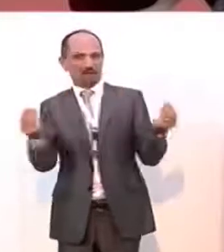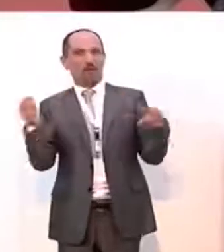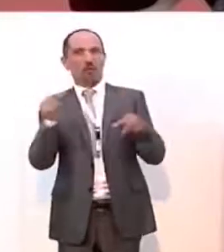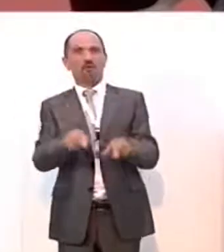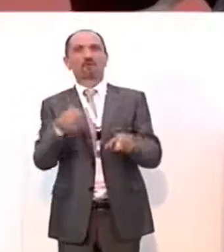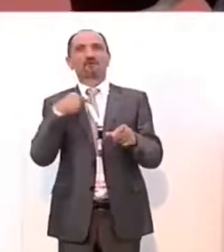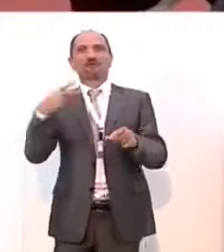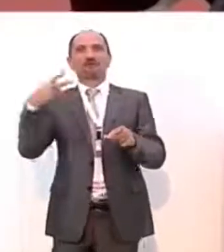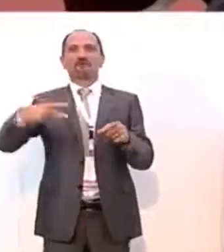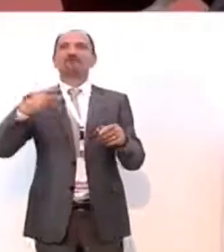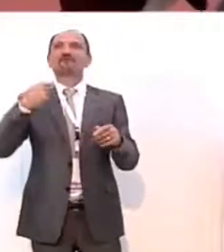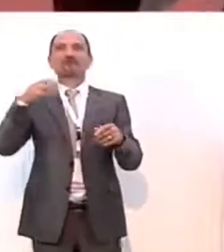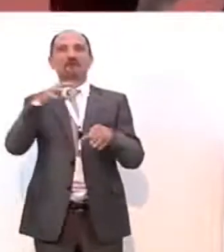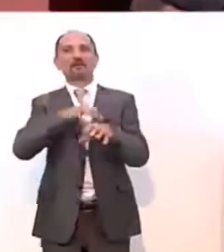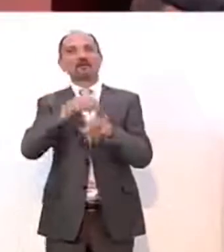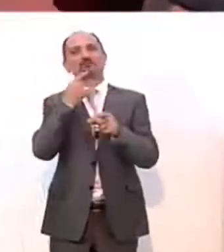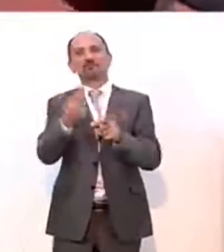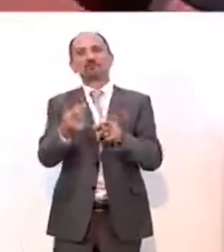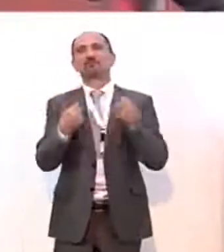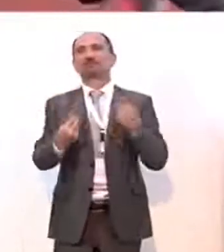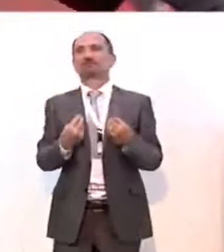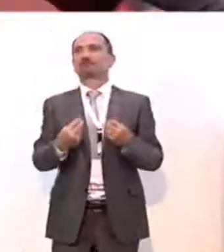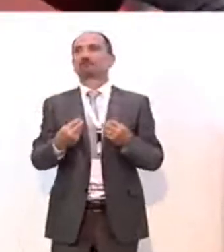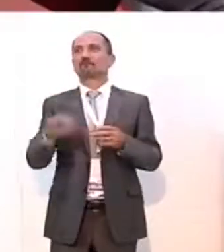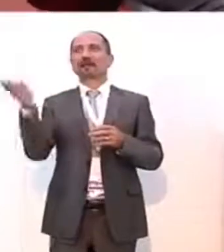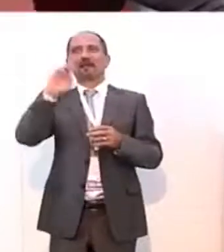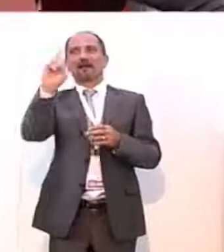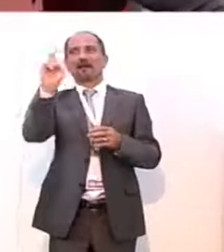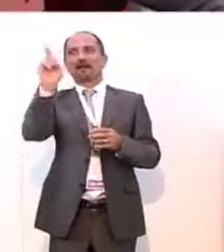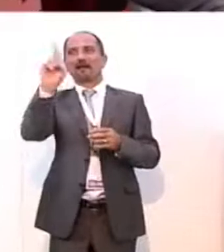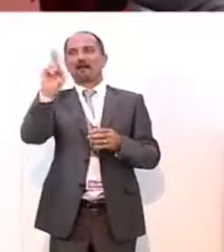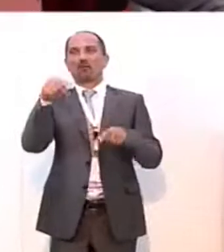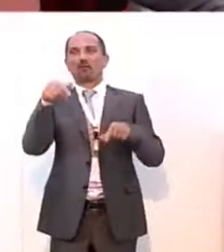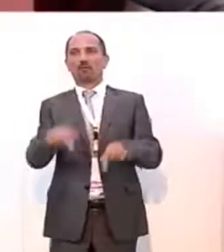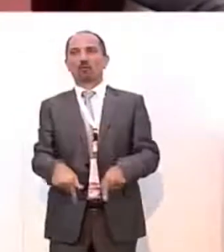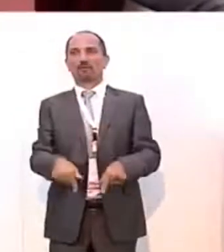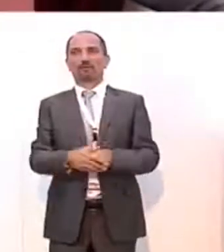mi dica una cosa: a luglio l'occupazione femminile ha registrato un record dal